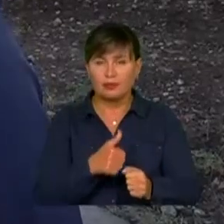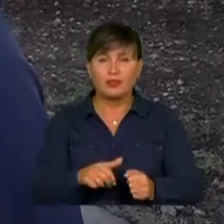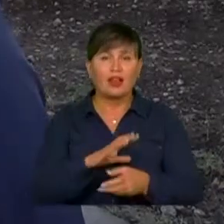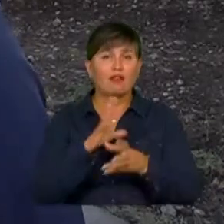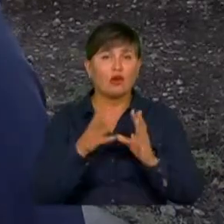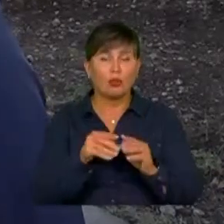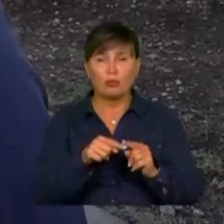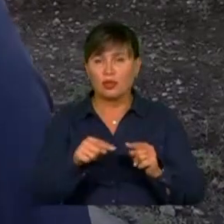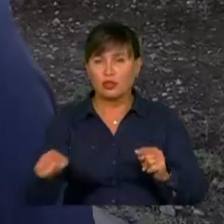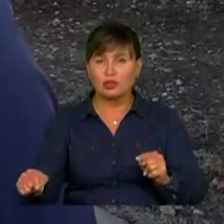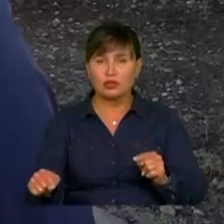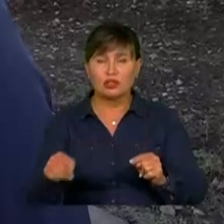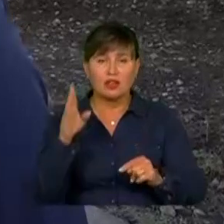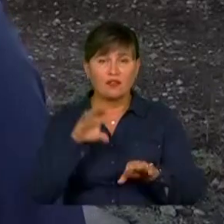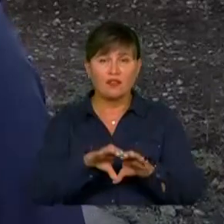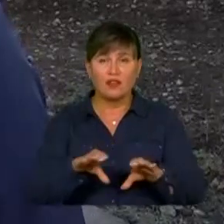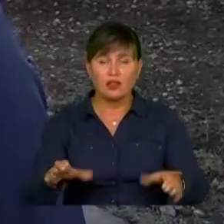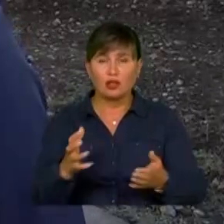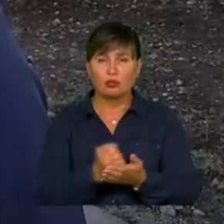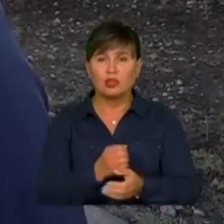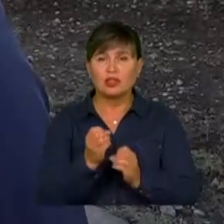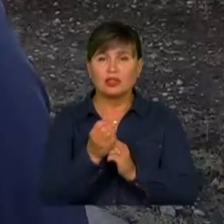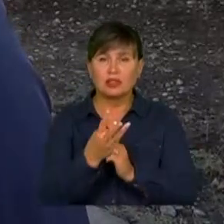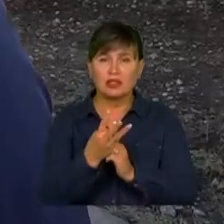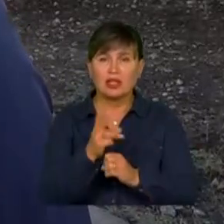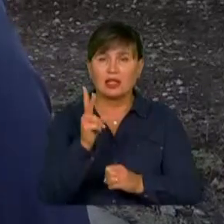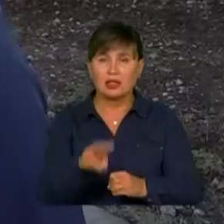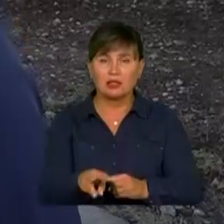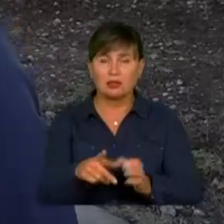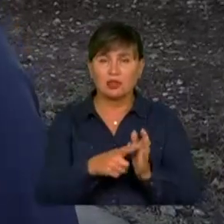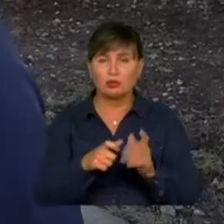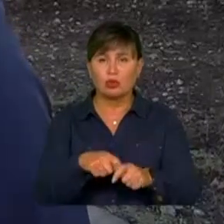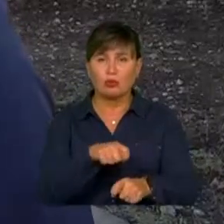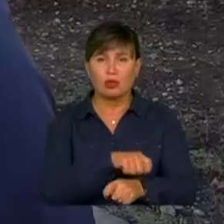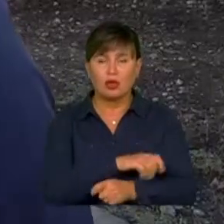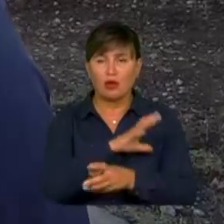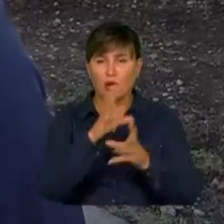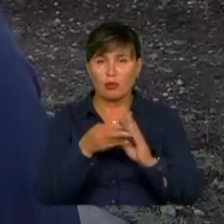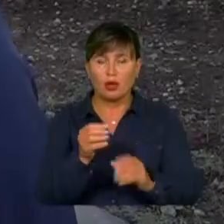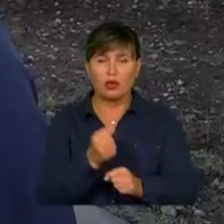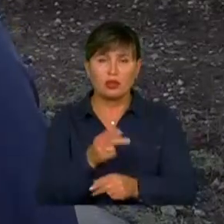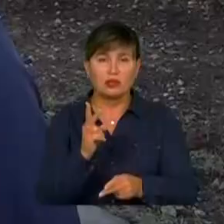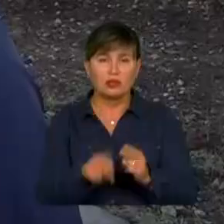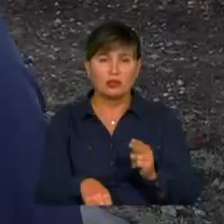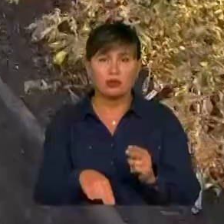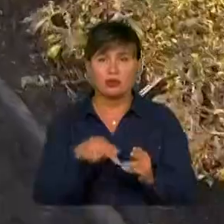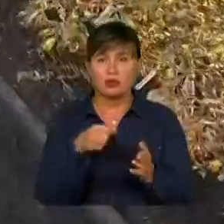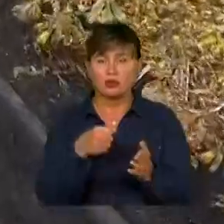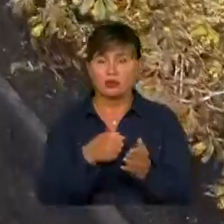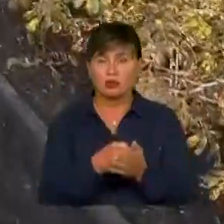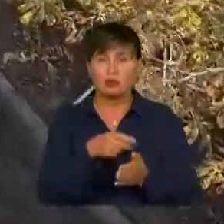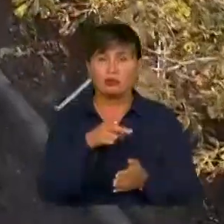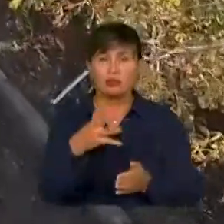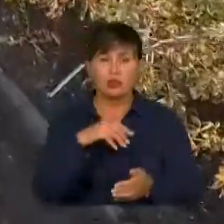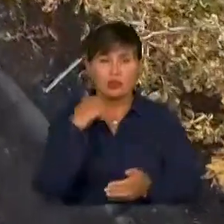Общая протяженность сетей водоотведения составит 13 километров 700 метров. Весь объем работ завершим до конца 2024-го.